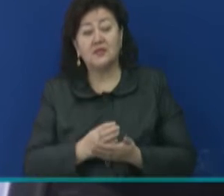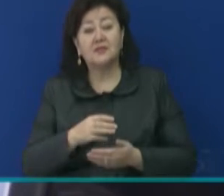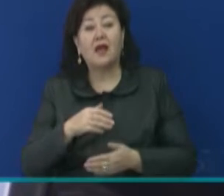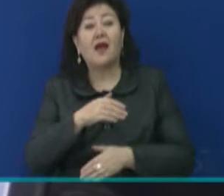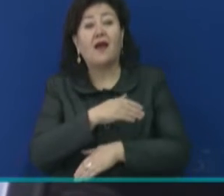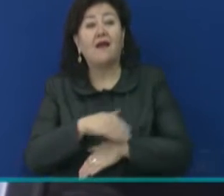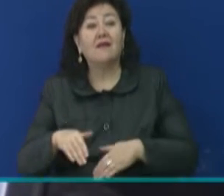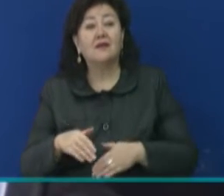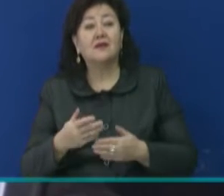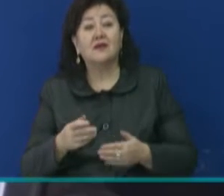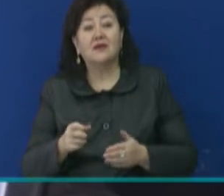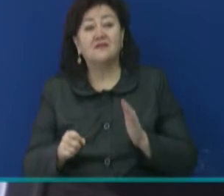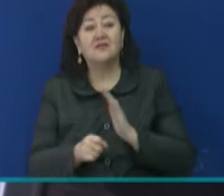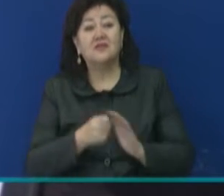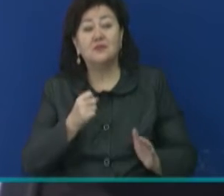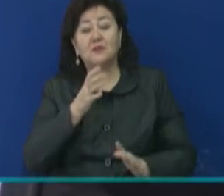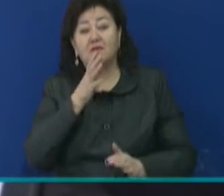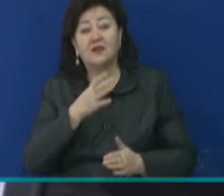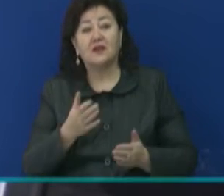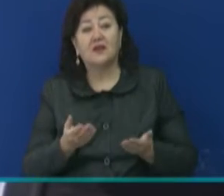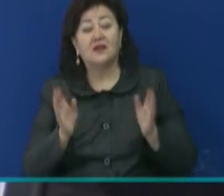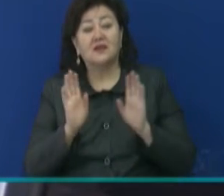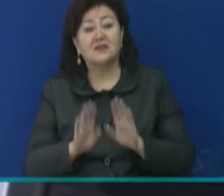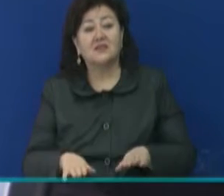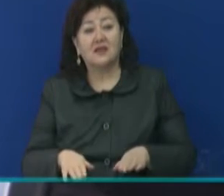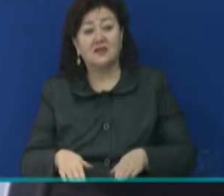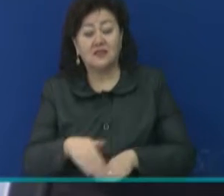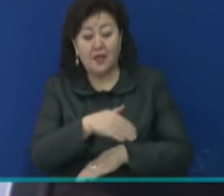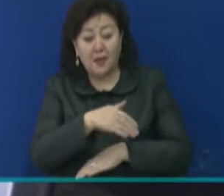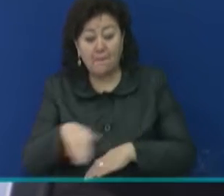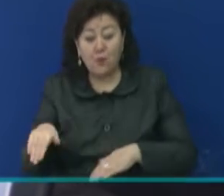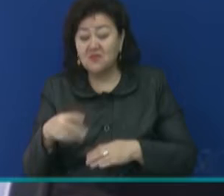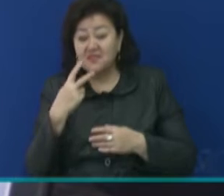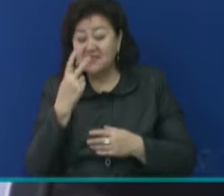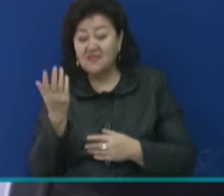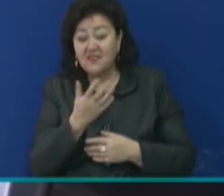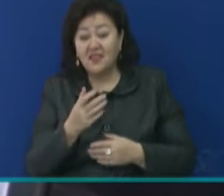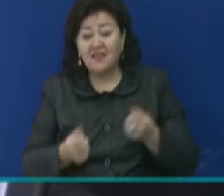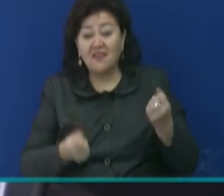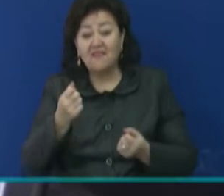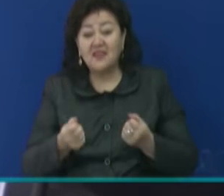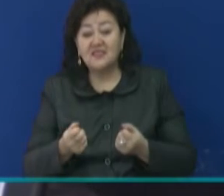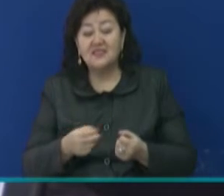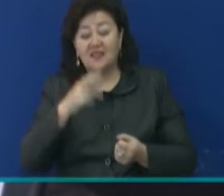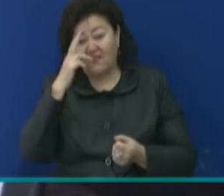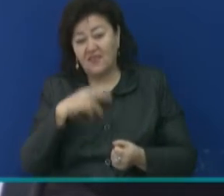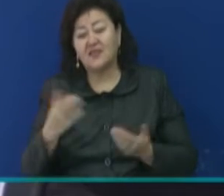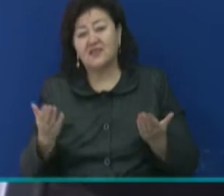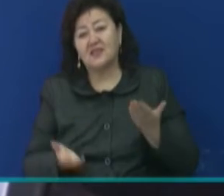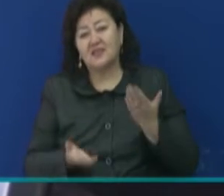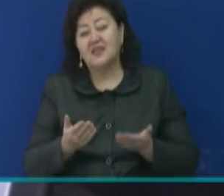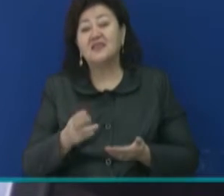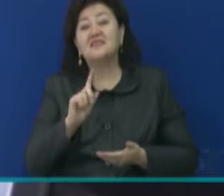зимнее время это проблема закрытые полосы их не видать и всегда водитель виноват это если